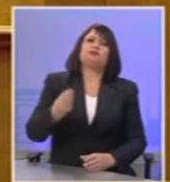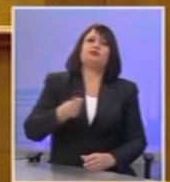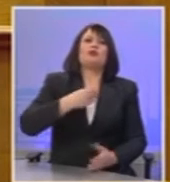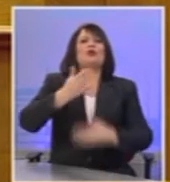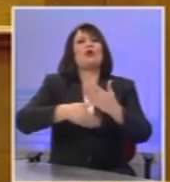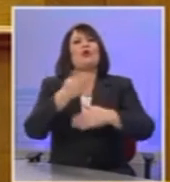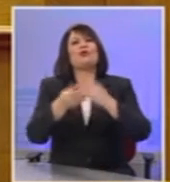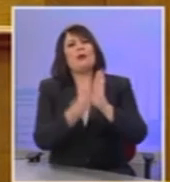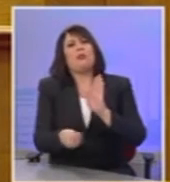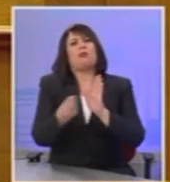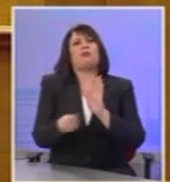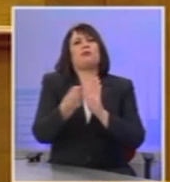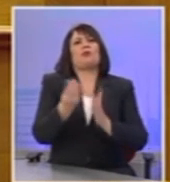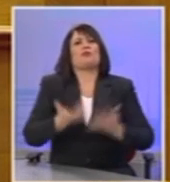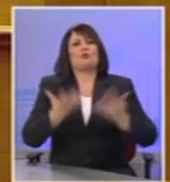χρόνια